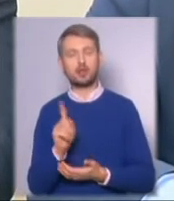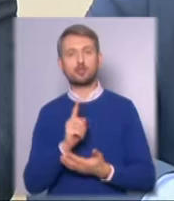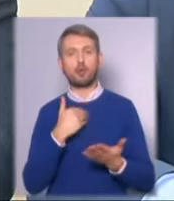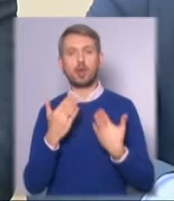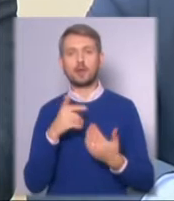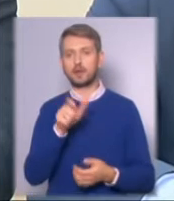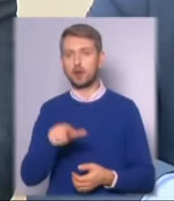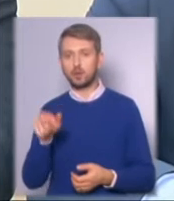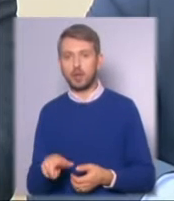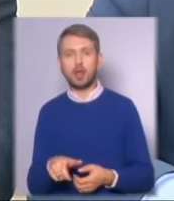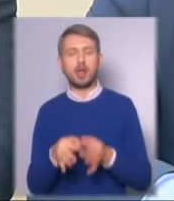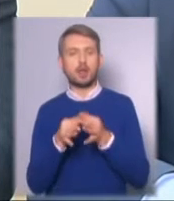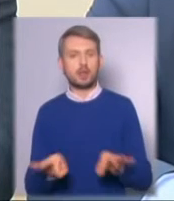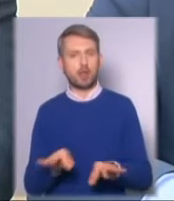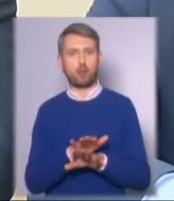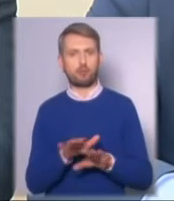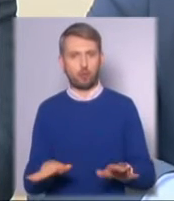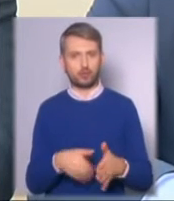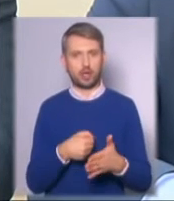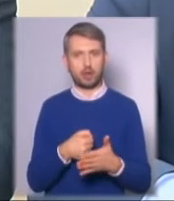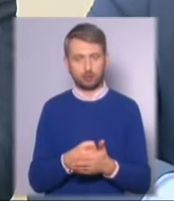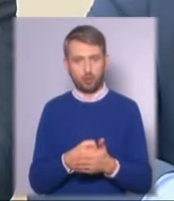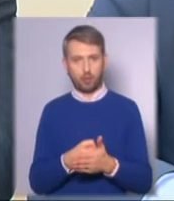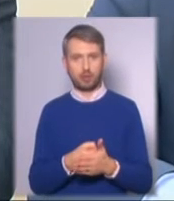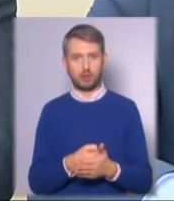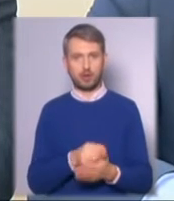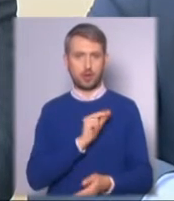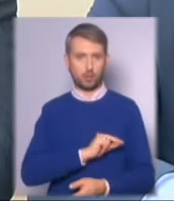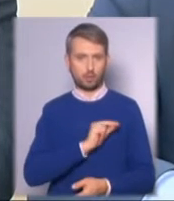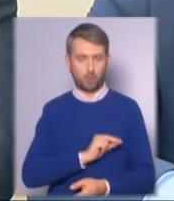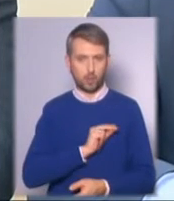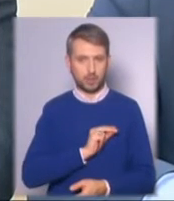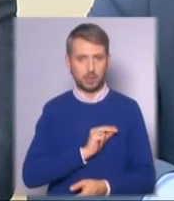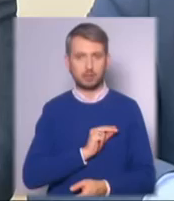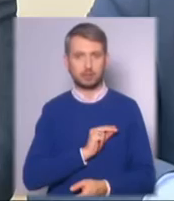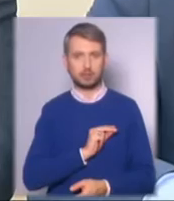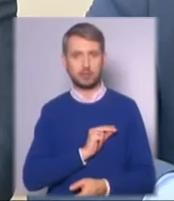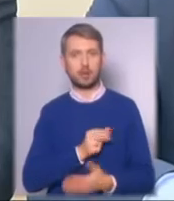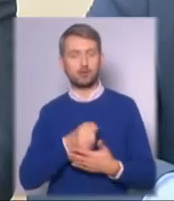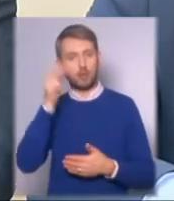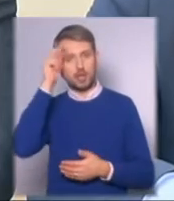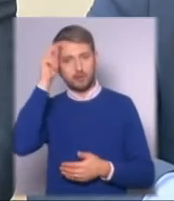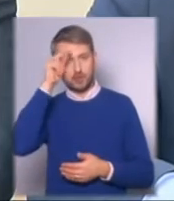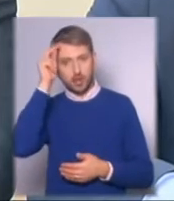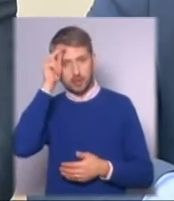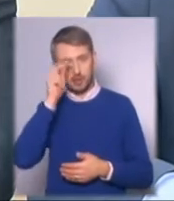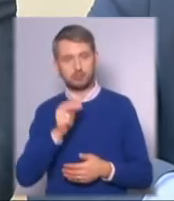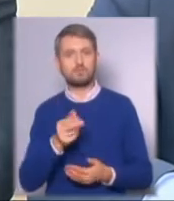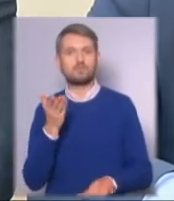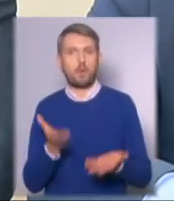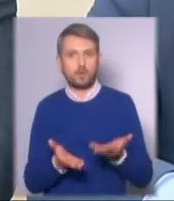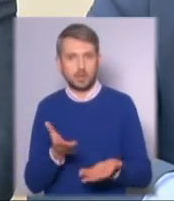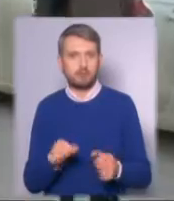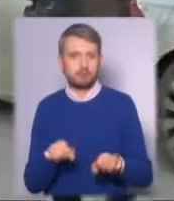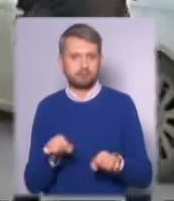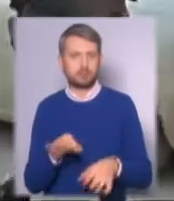людей. Недопущення до виробництва, до роботи, до навчання, можливо, ймовірно, хворих